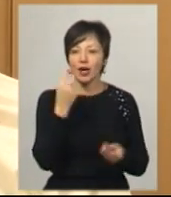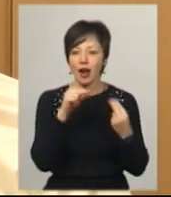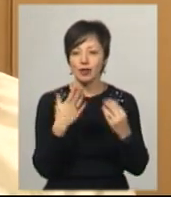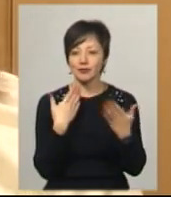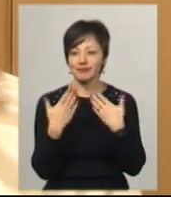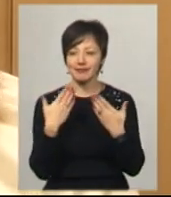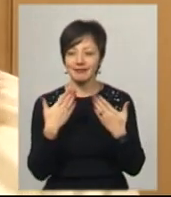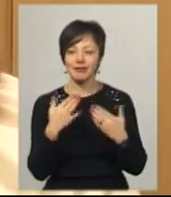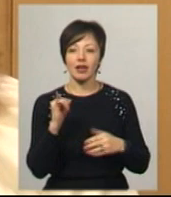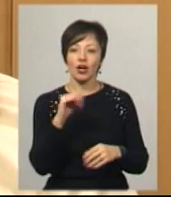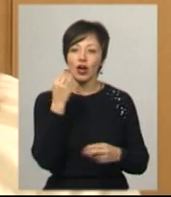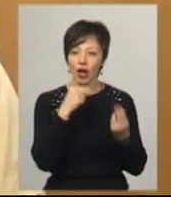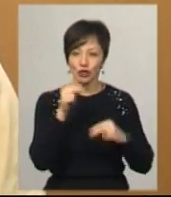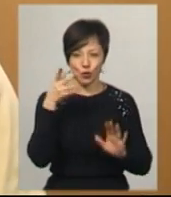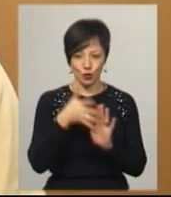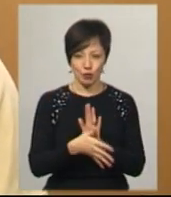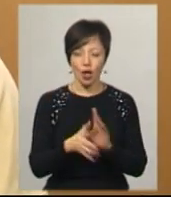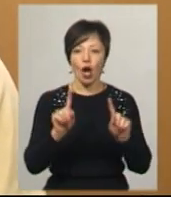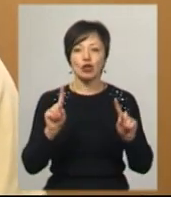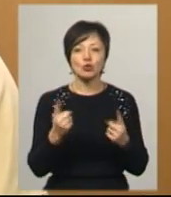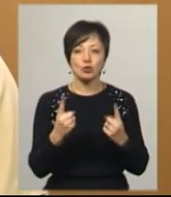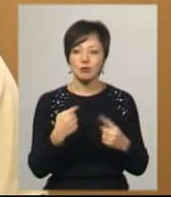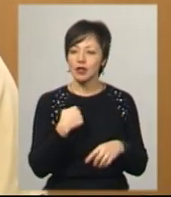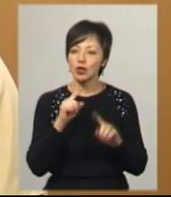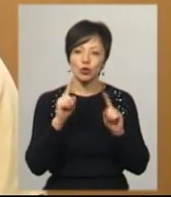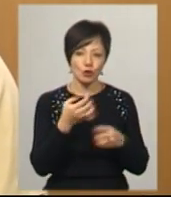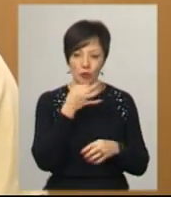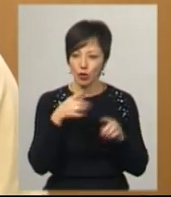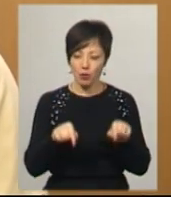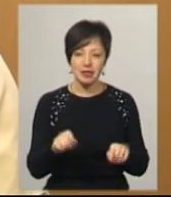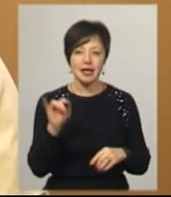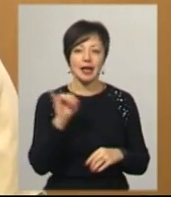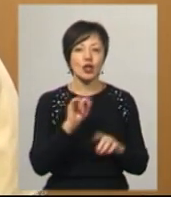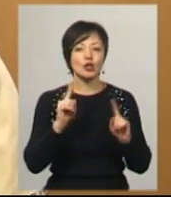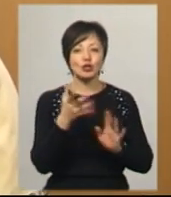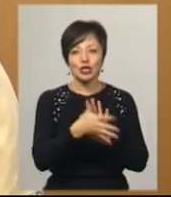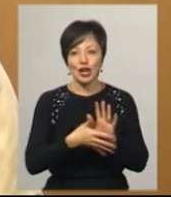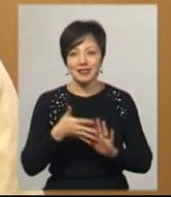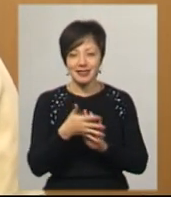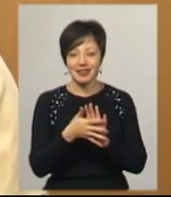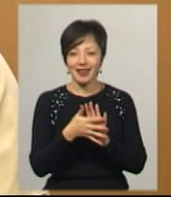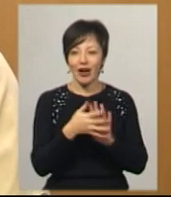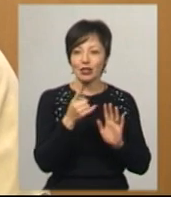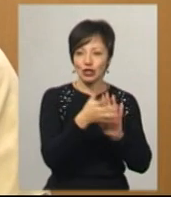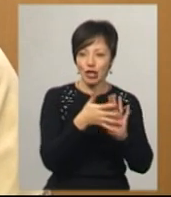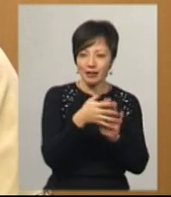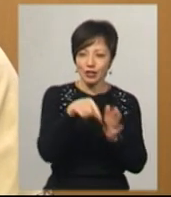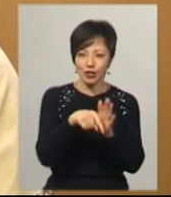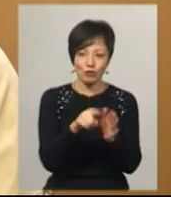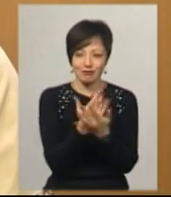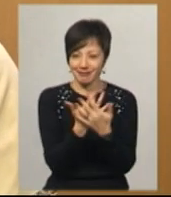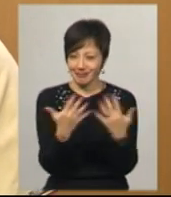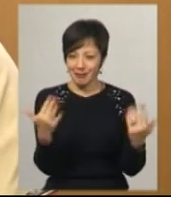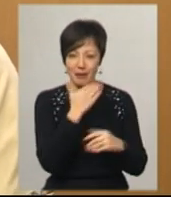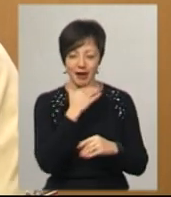нею спілкуватися і її краще розуміти. Мені дуже тут подобається і дуже жести. Один жест може означати дуже